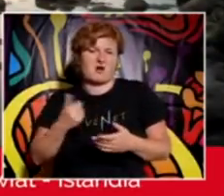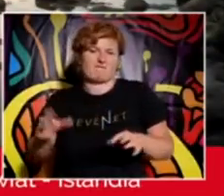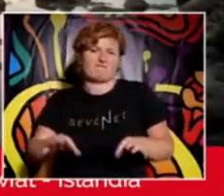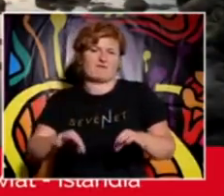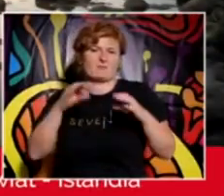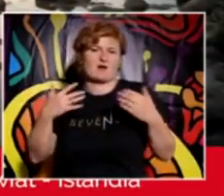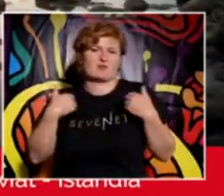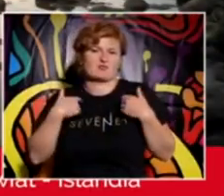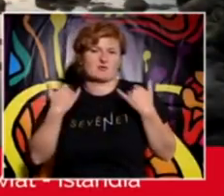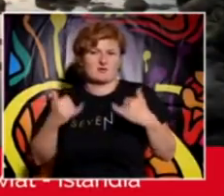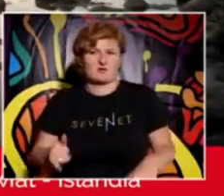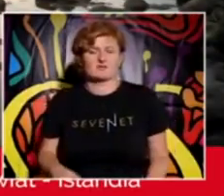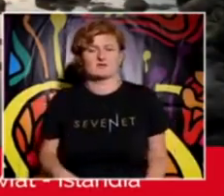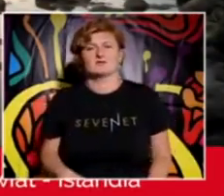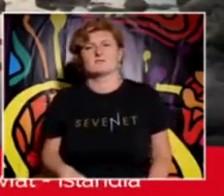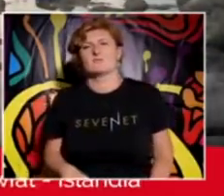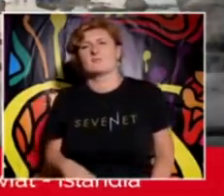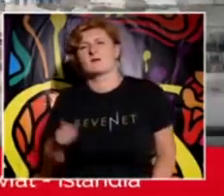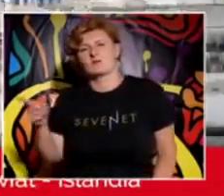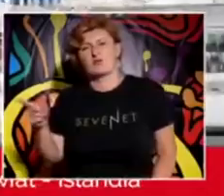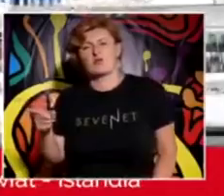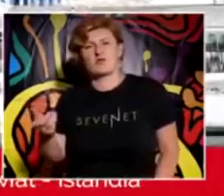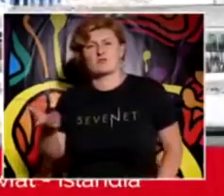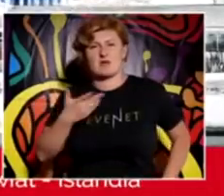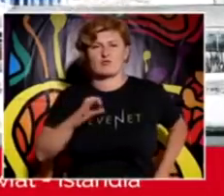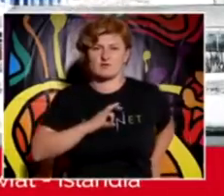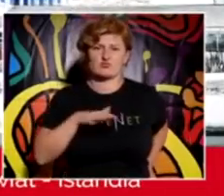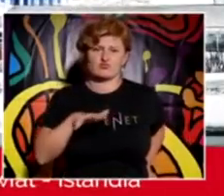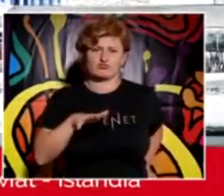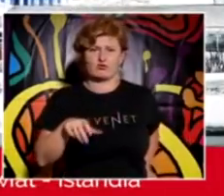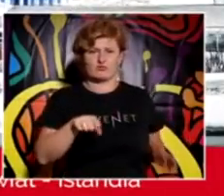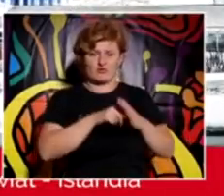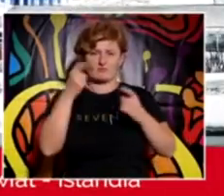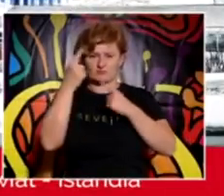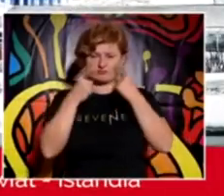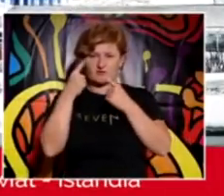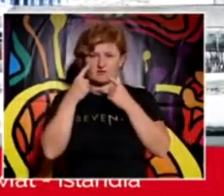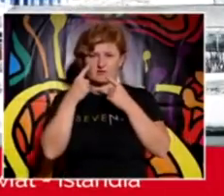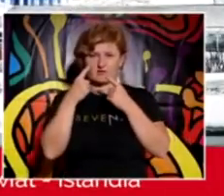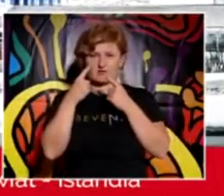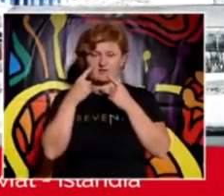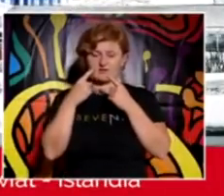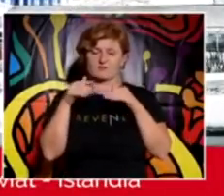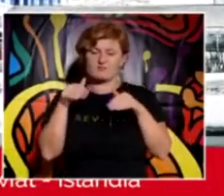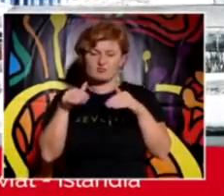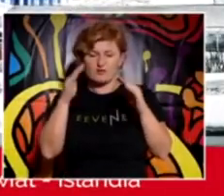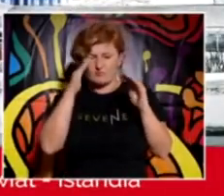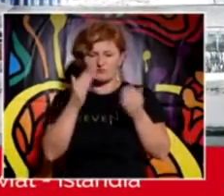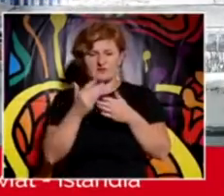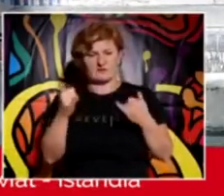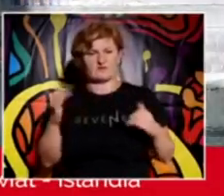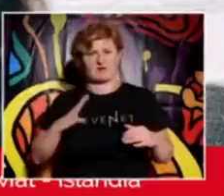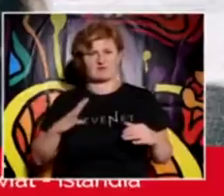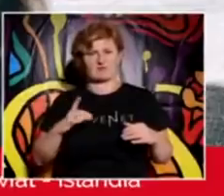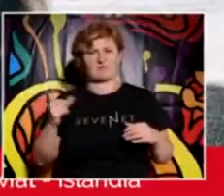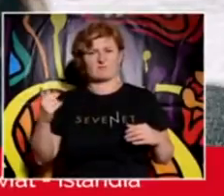inaczej. To mi dało bardzo dużo do myślenia, że można wyznawać może inne wartości. Ona by w ogóle była najszczęśliwsza na